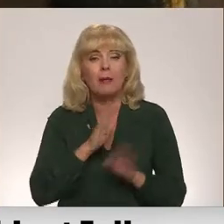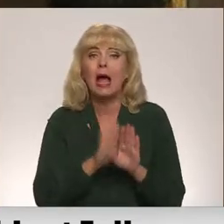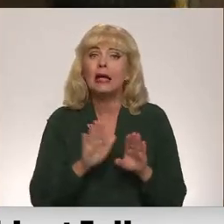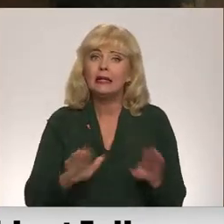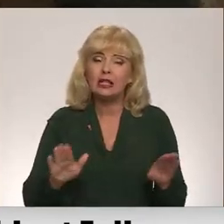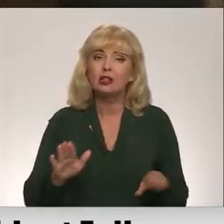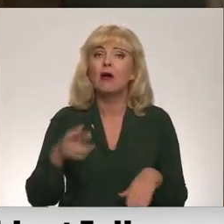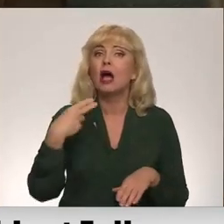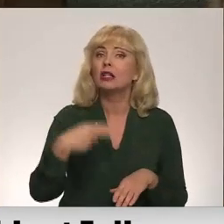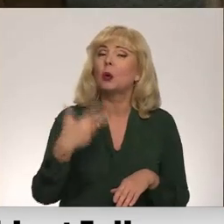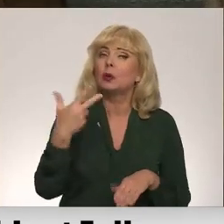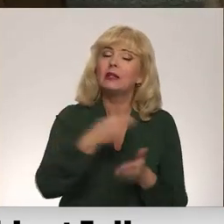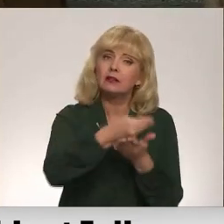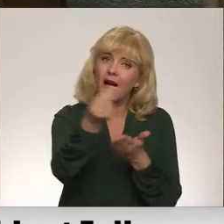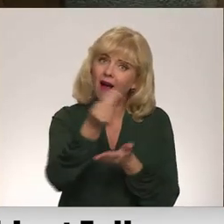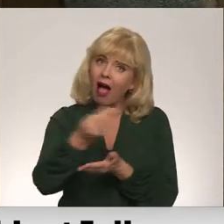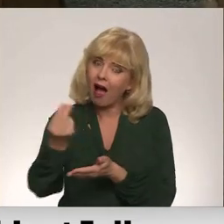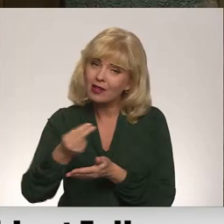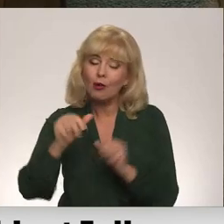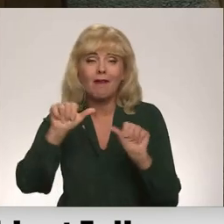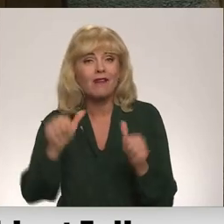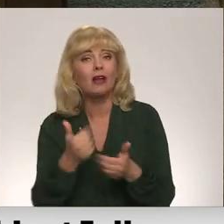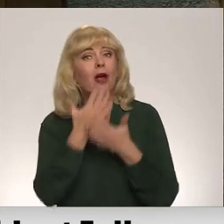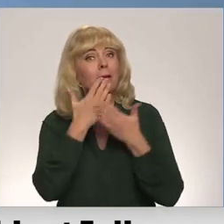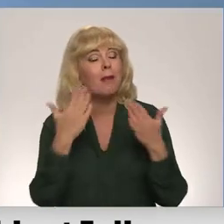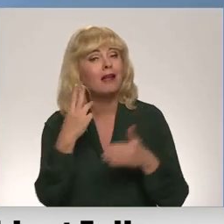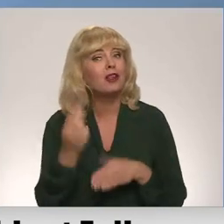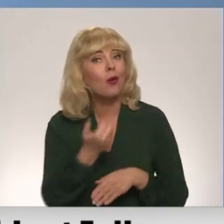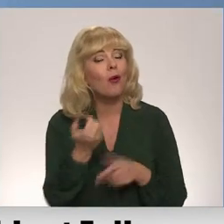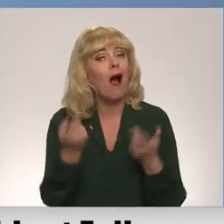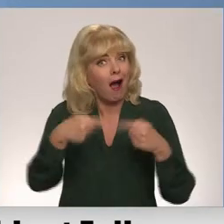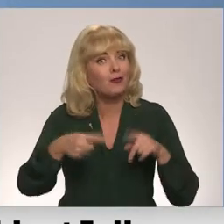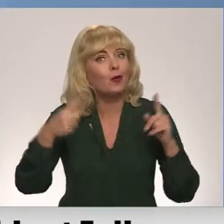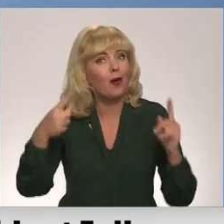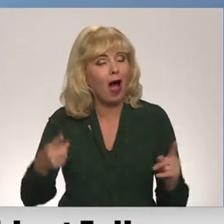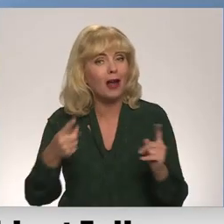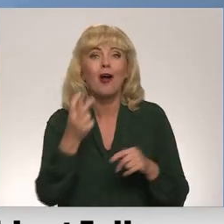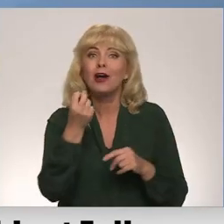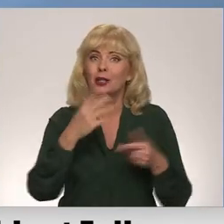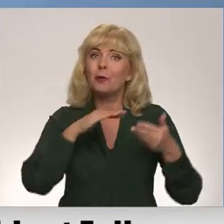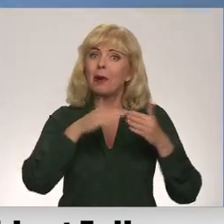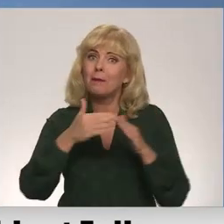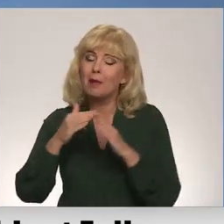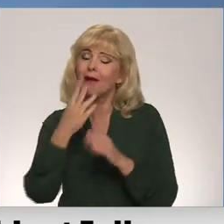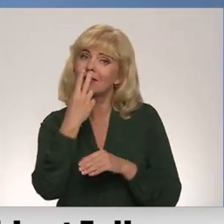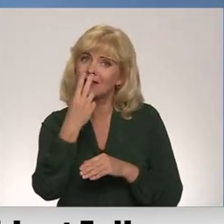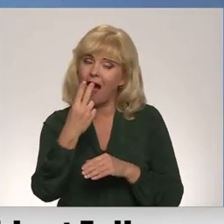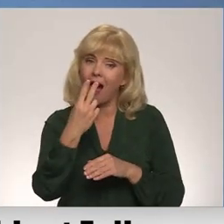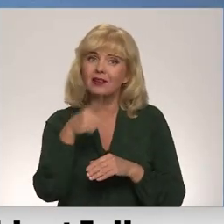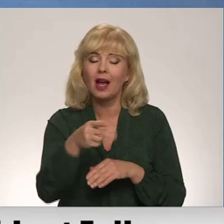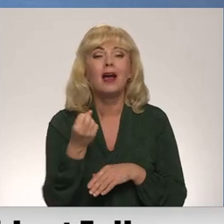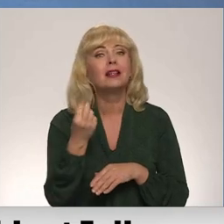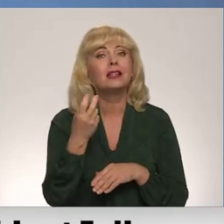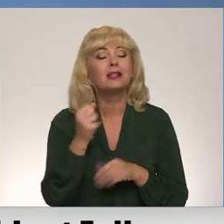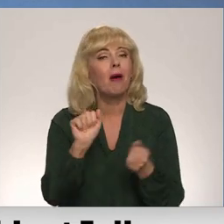Izstādē ir 23 gleznas, kas tapušas pēdējo divu gadu laikā, 12 pilsētas skati un